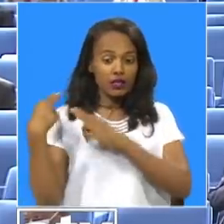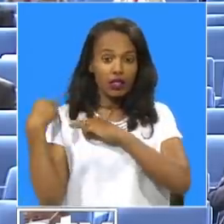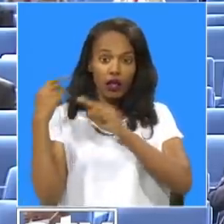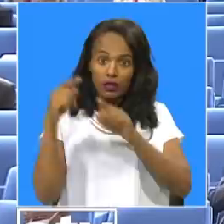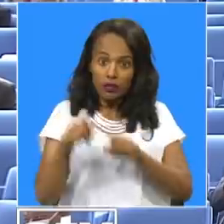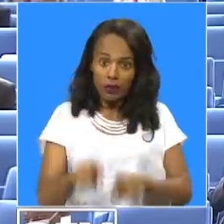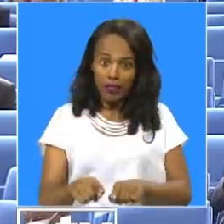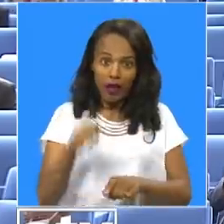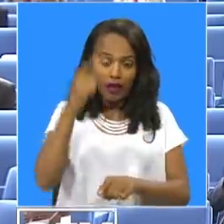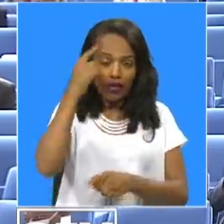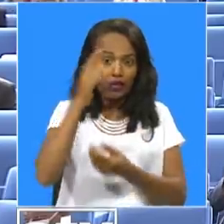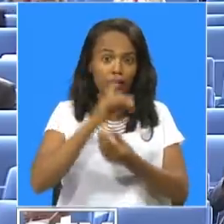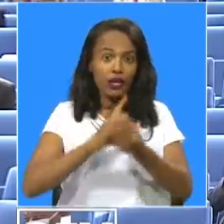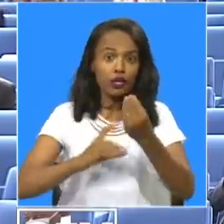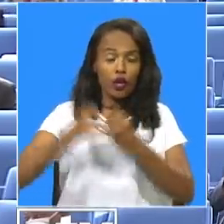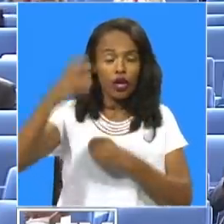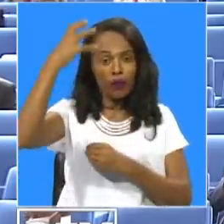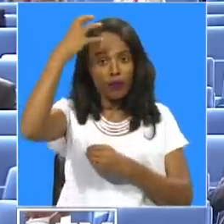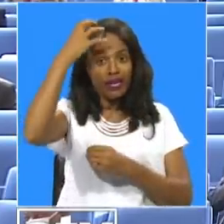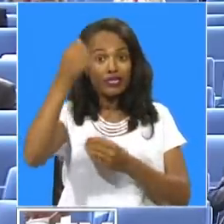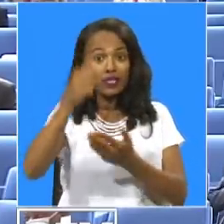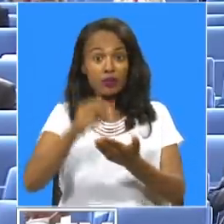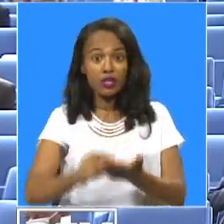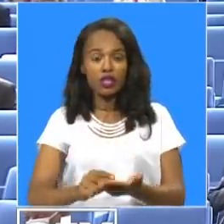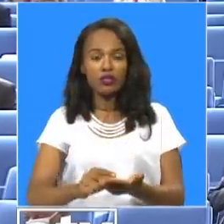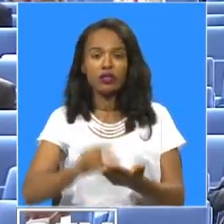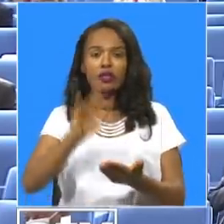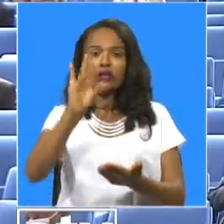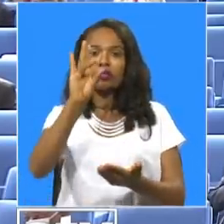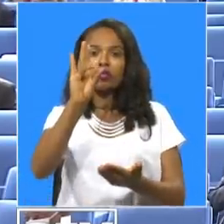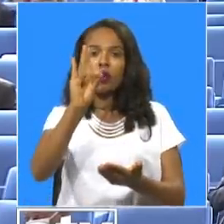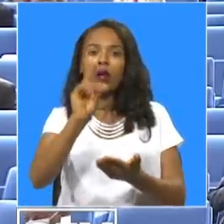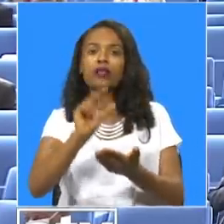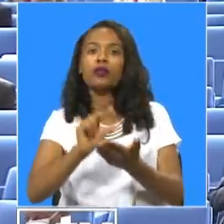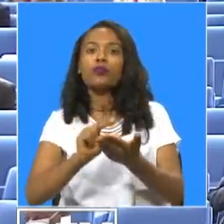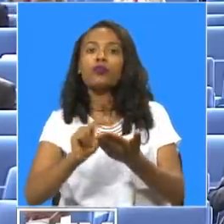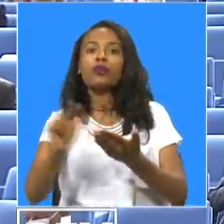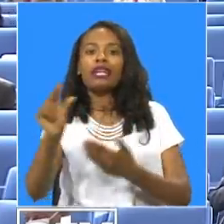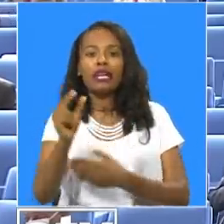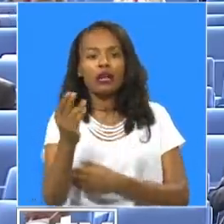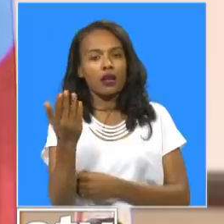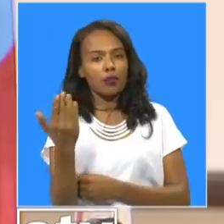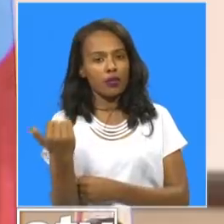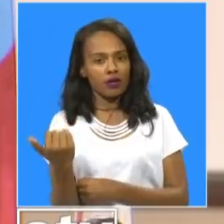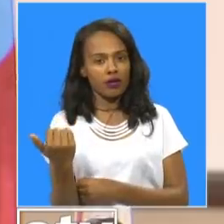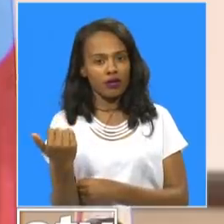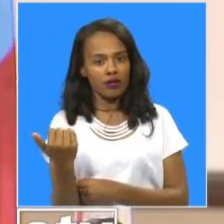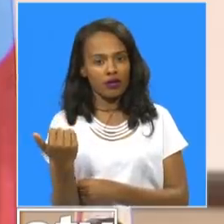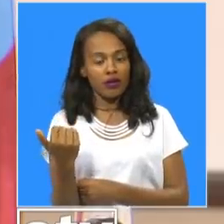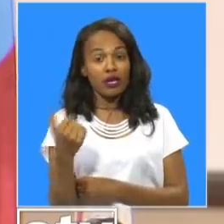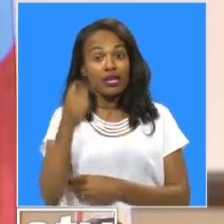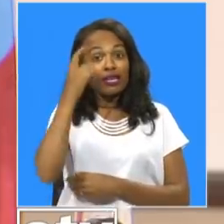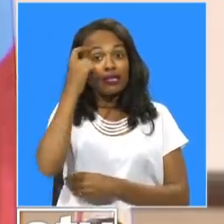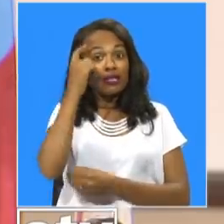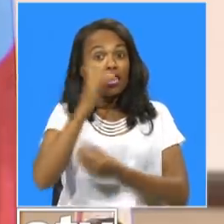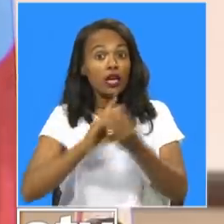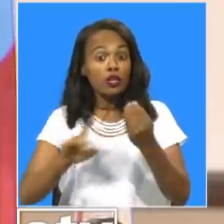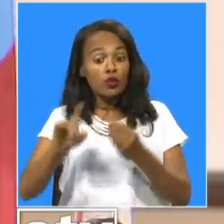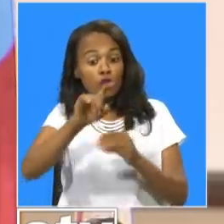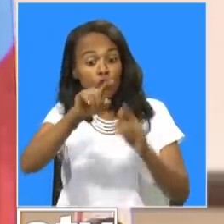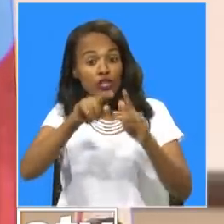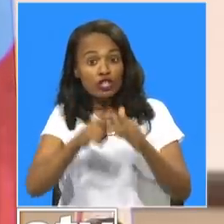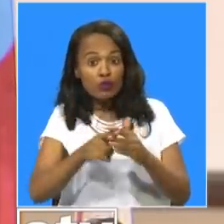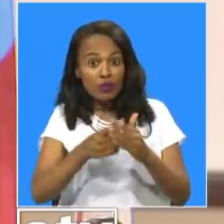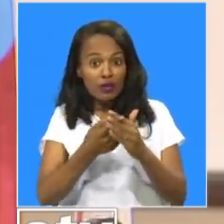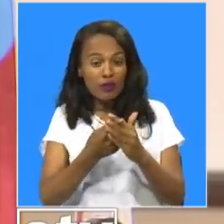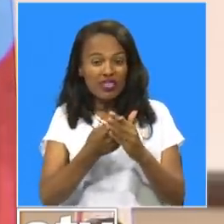ስመጣ የትግራይ ክልላዊ መንግስት በጀት 7 ቢሊዮን ብር ገደማ ነበር። ትግራይ ክልል ሆኖ